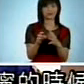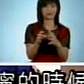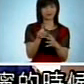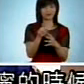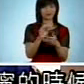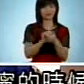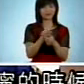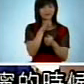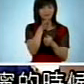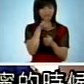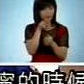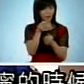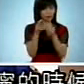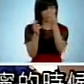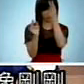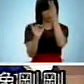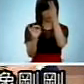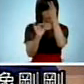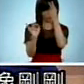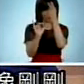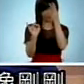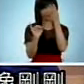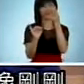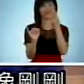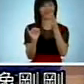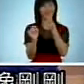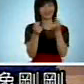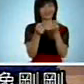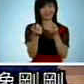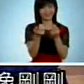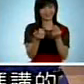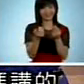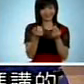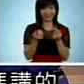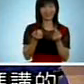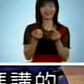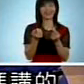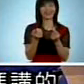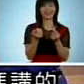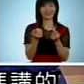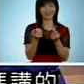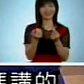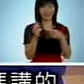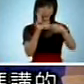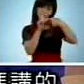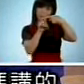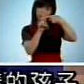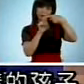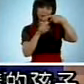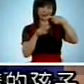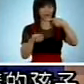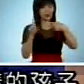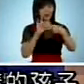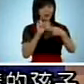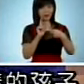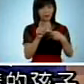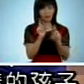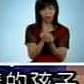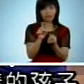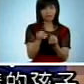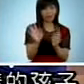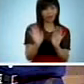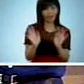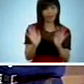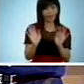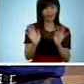一次看到淑宁的时候，然后眼见的就像刚刚你知道那个范妈讲啊，怎么会遇到这样的